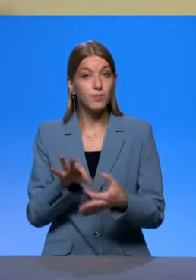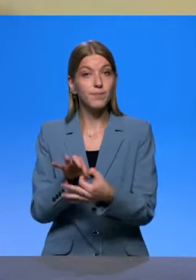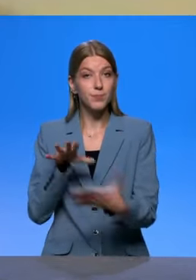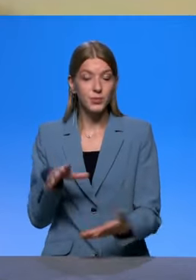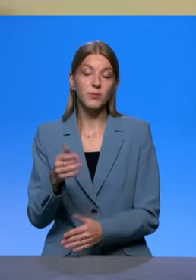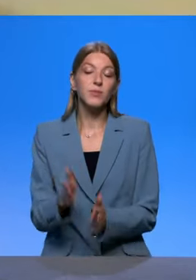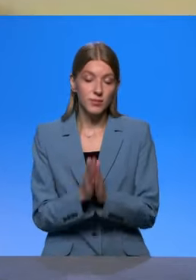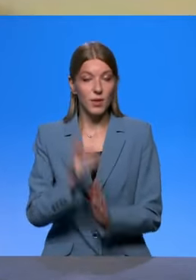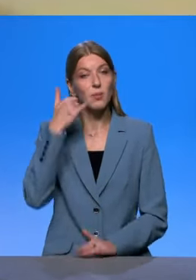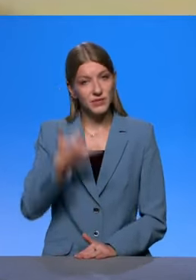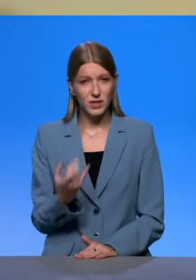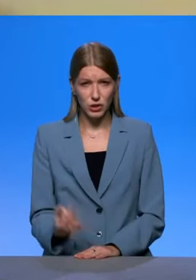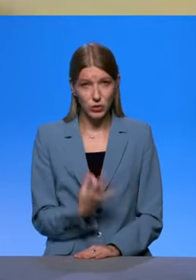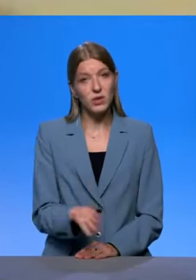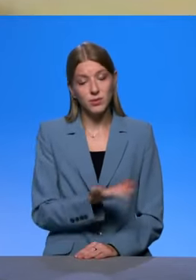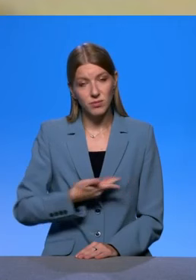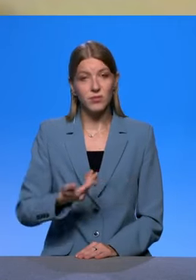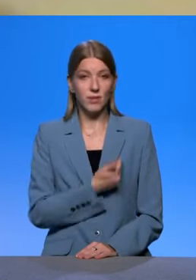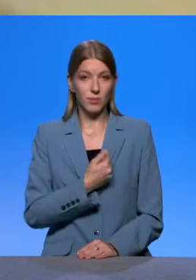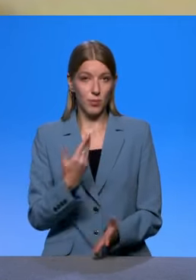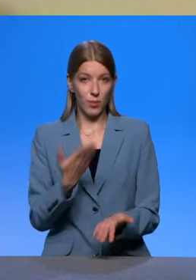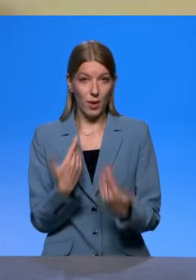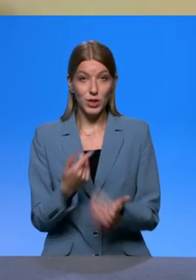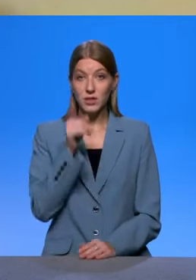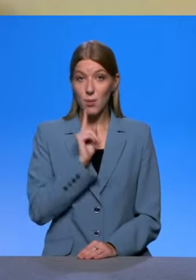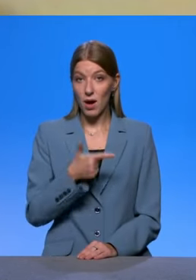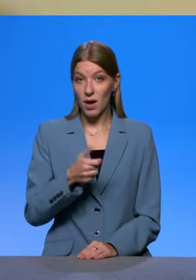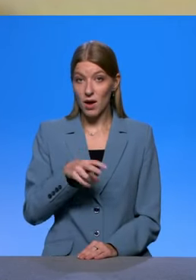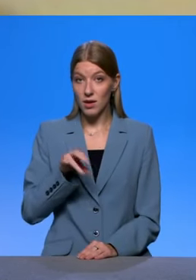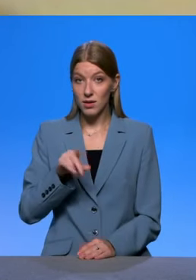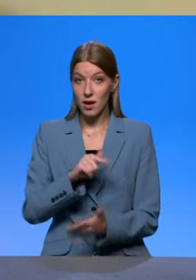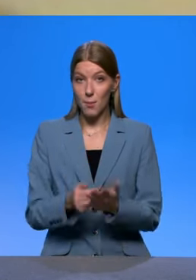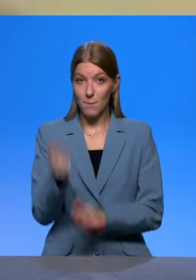интересно. Еще раз наберите, будет интересно с вами пообщаться. Пока Галина из Москвы. Галина, здравствуйте.